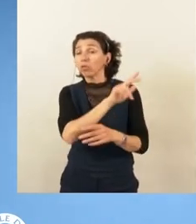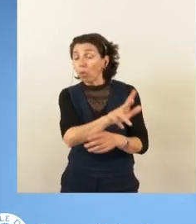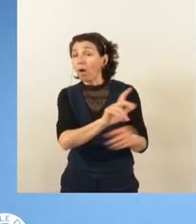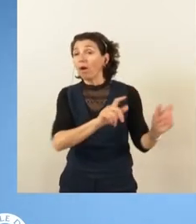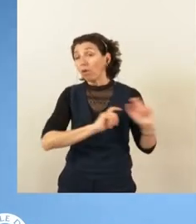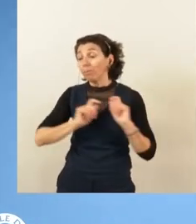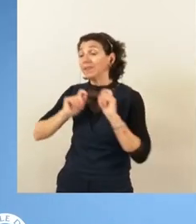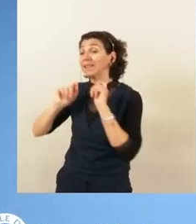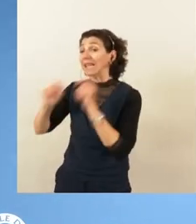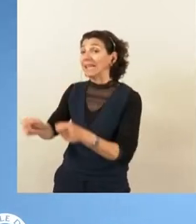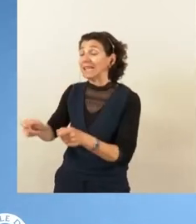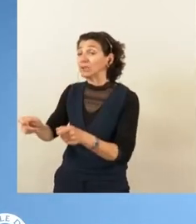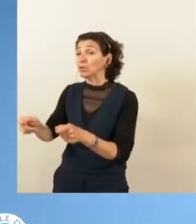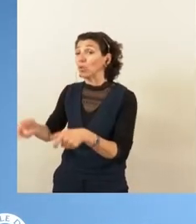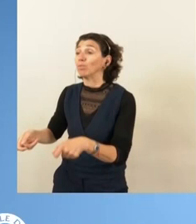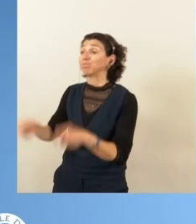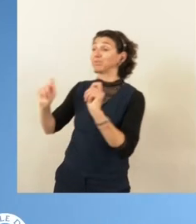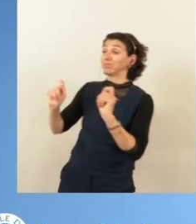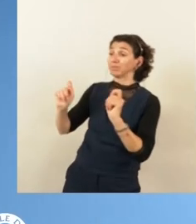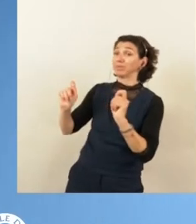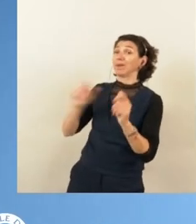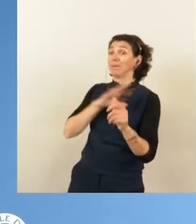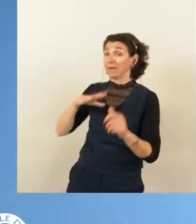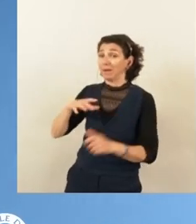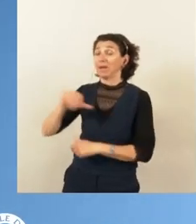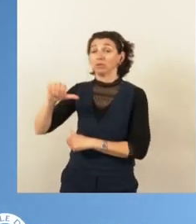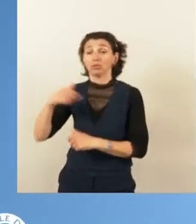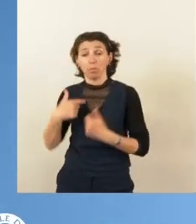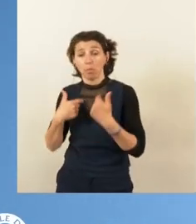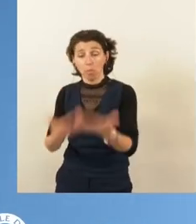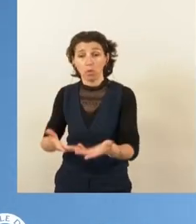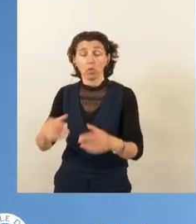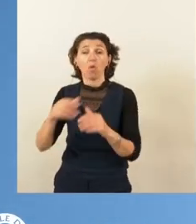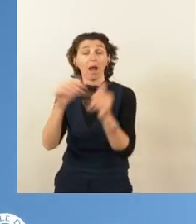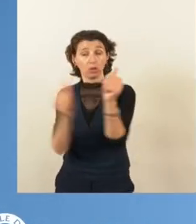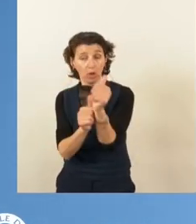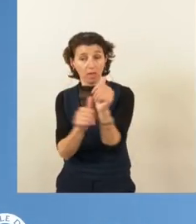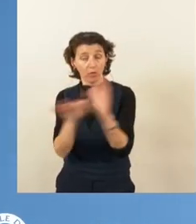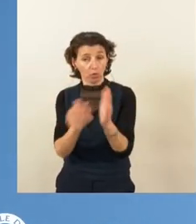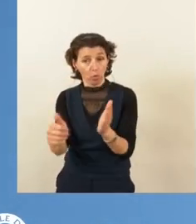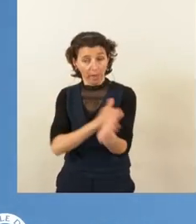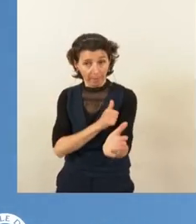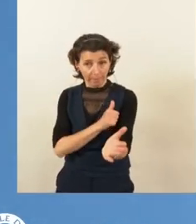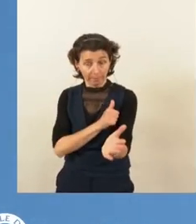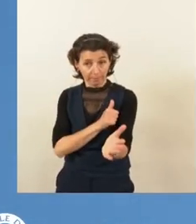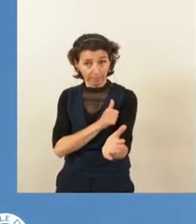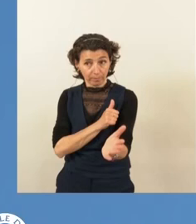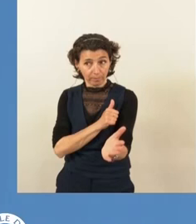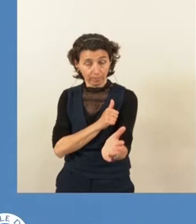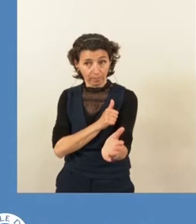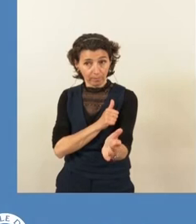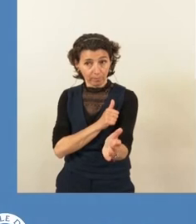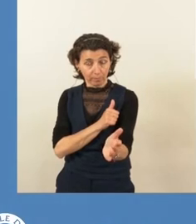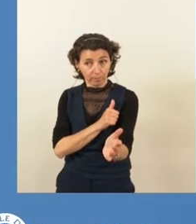la délégation de fonction de Madame manouche à goubian il vous est proposé de lui retirer sa fonction d'adjointe et donc d'approuver le retrait de la fonction d'adjointe de Madame